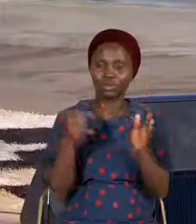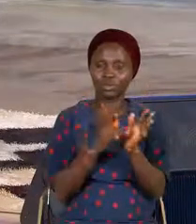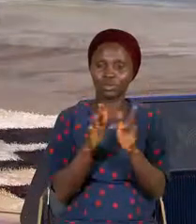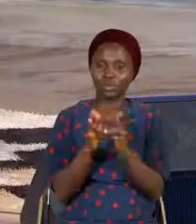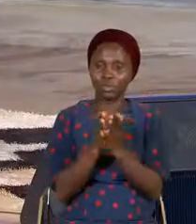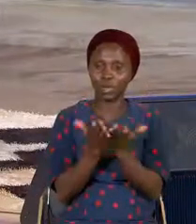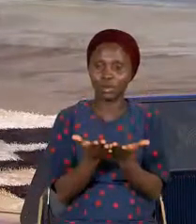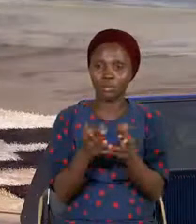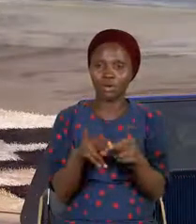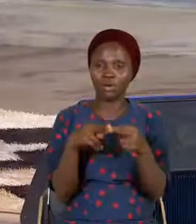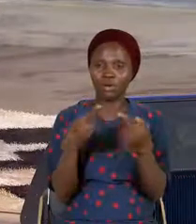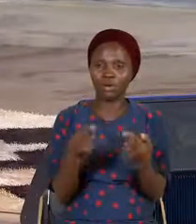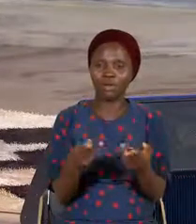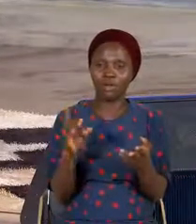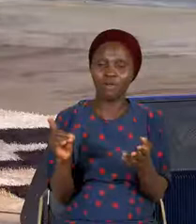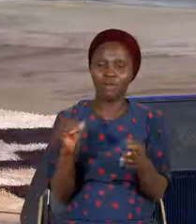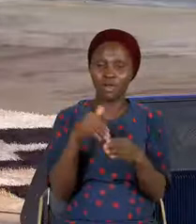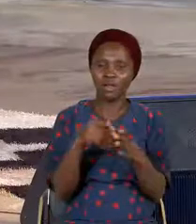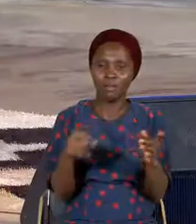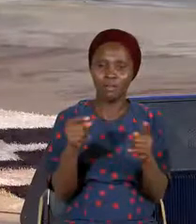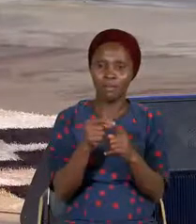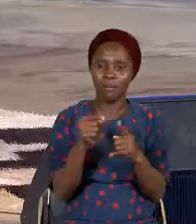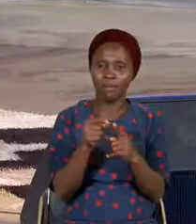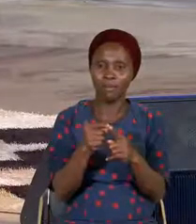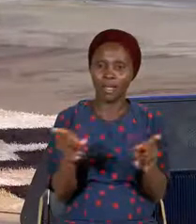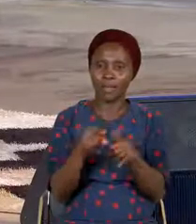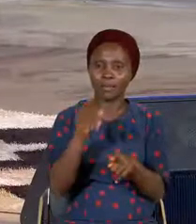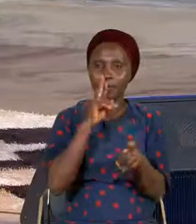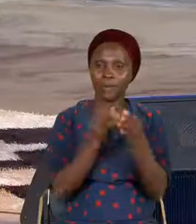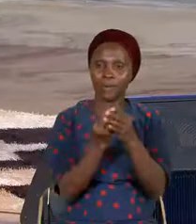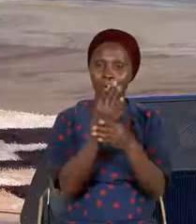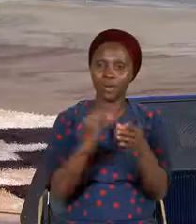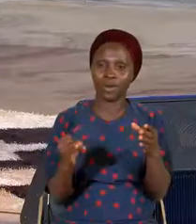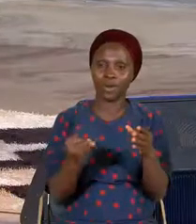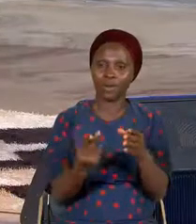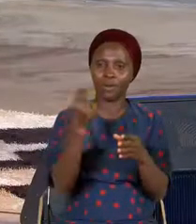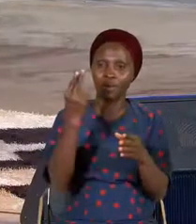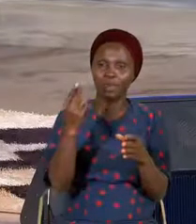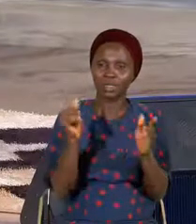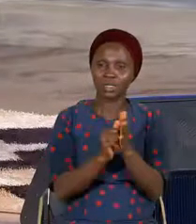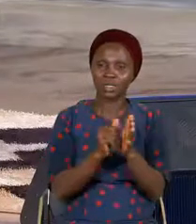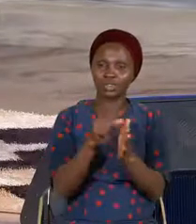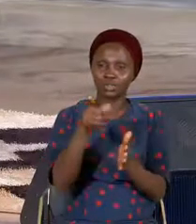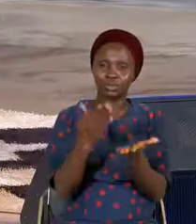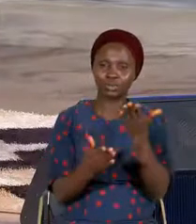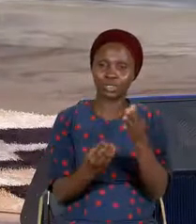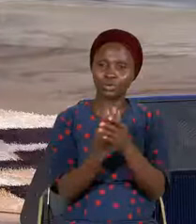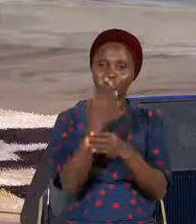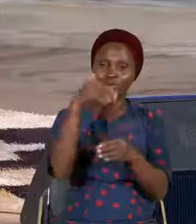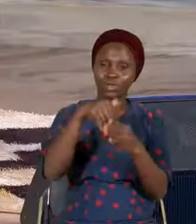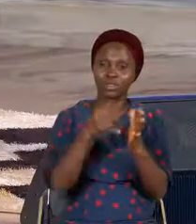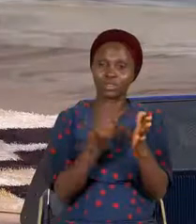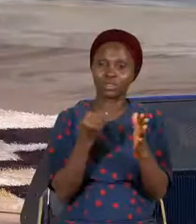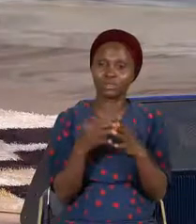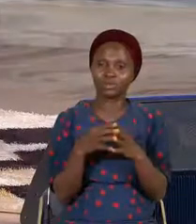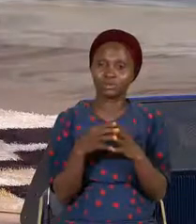doctrines fondamentales de la Bible révélées dans la parole. Comme vous croissez, désirez comme des enfants nouveau-nés,